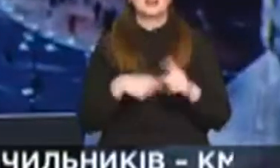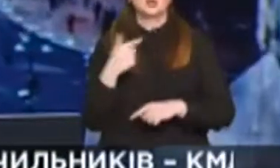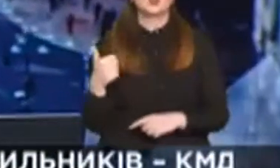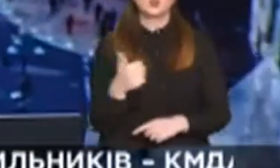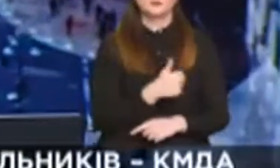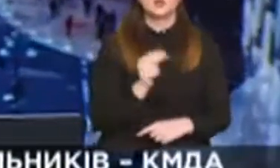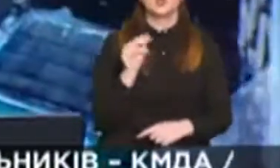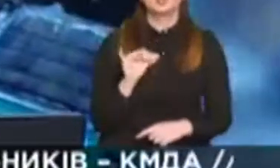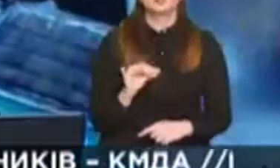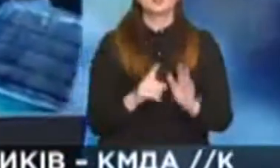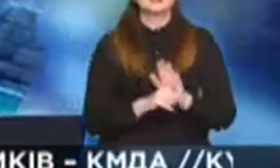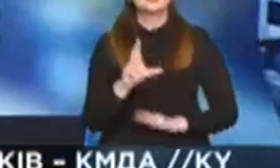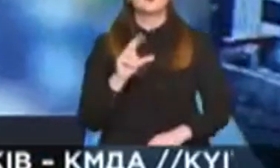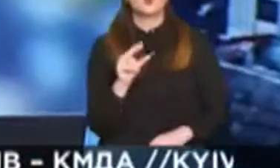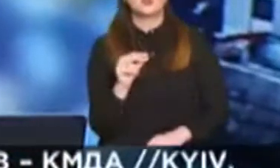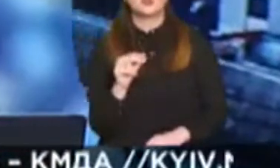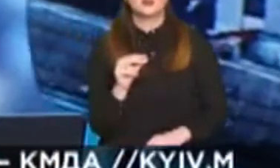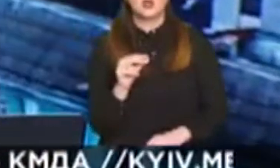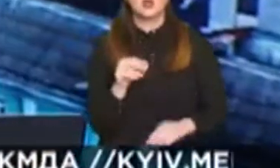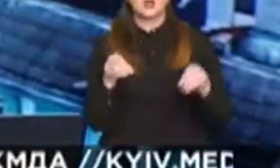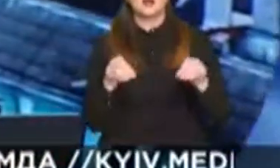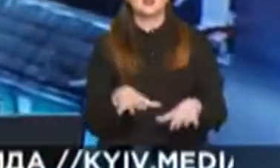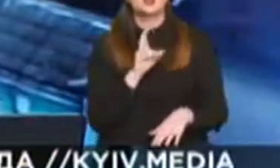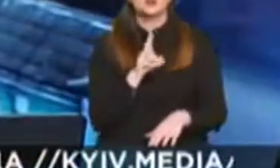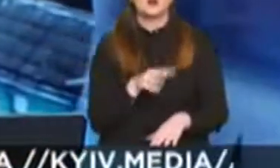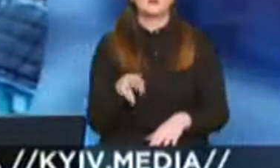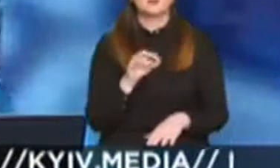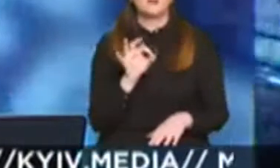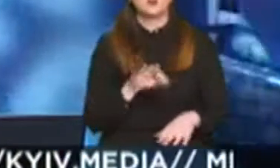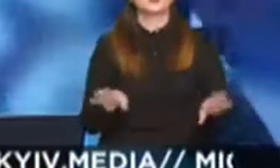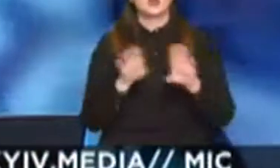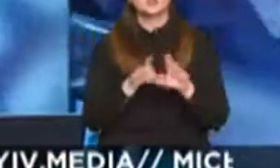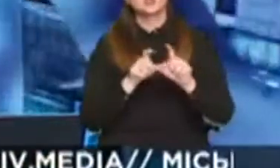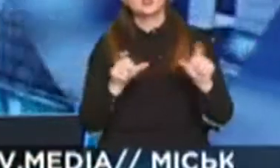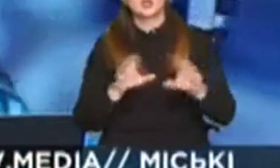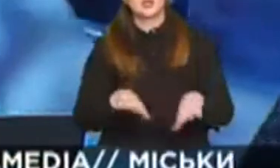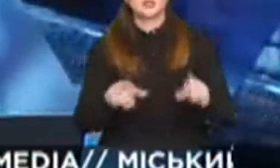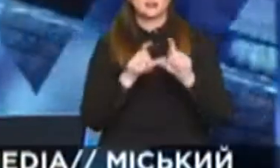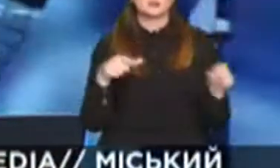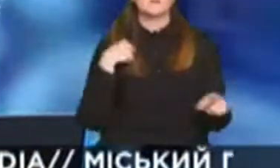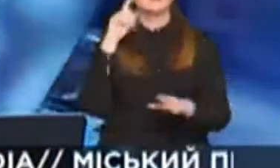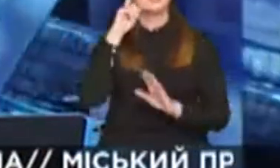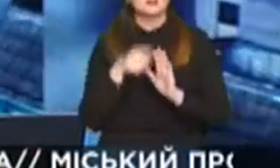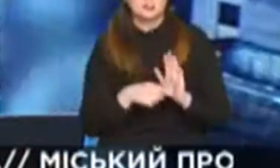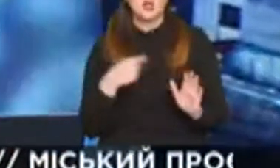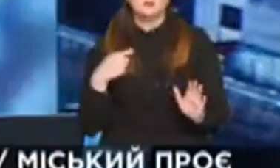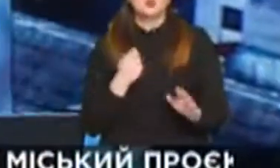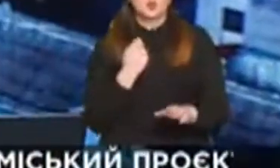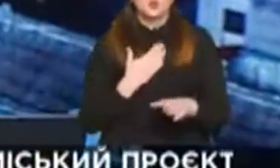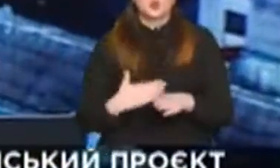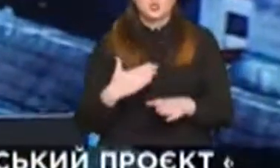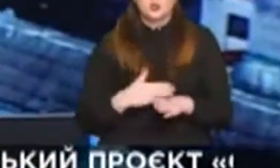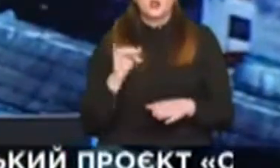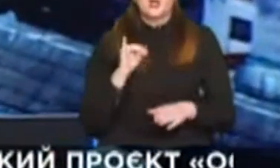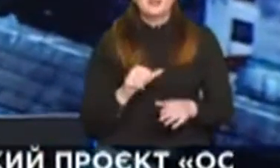От чи діятиме з понеділка рішення КМДА про закриття шкіл та дитячих садочків, ми дізнаємося трошки